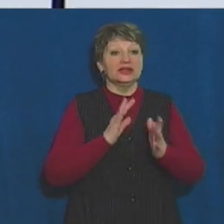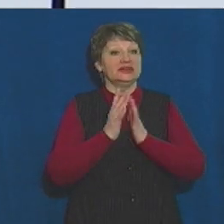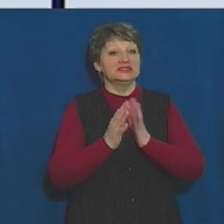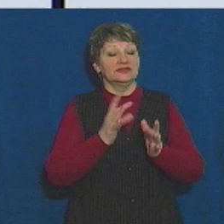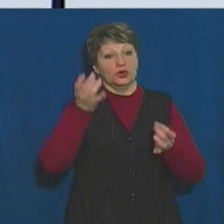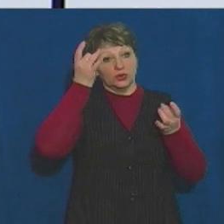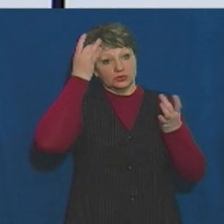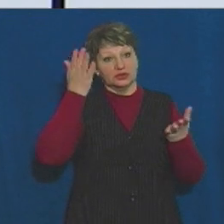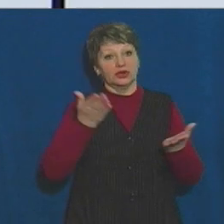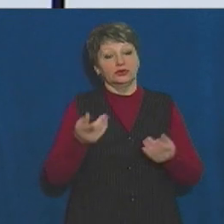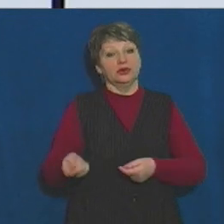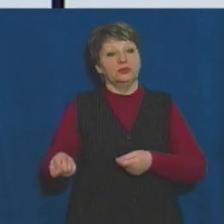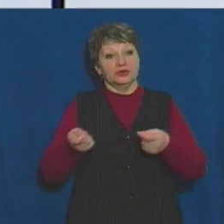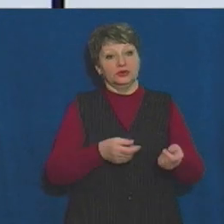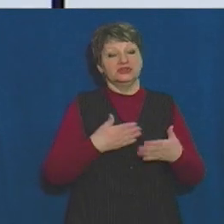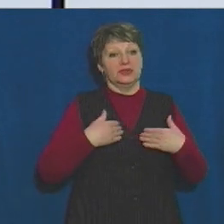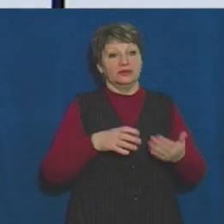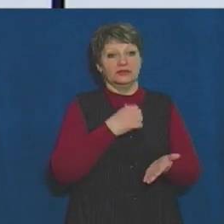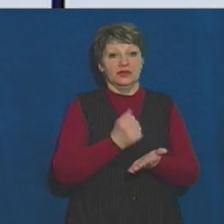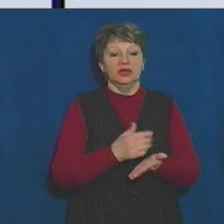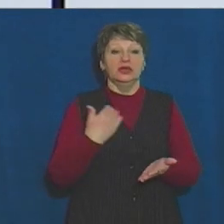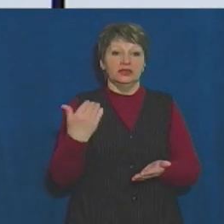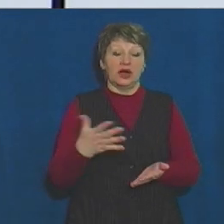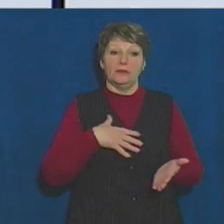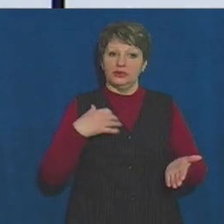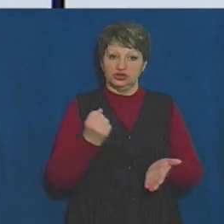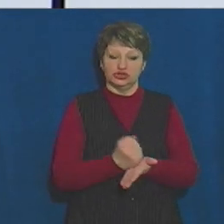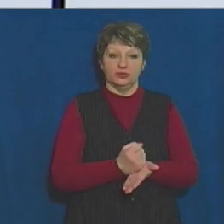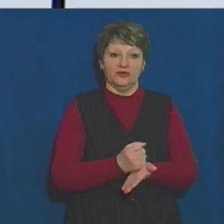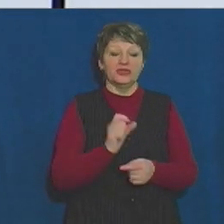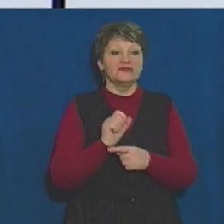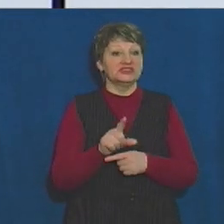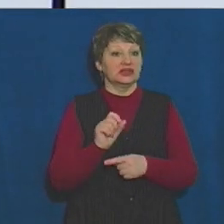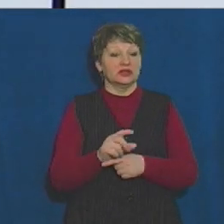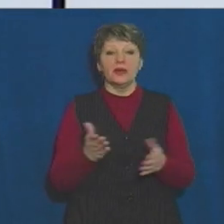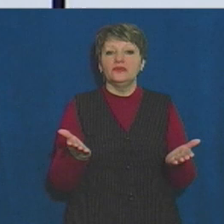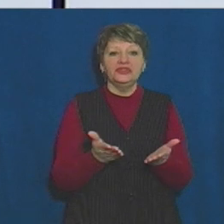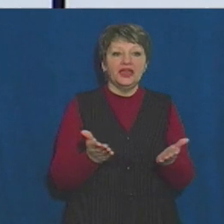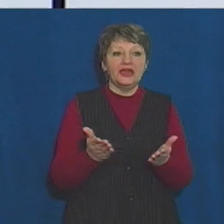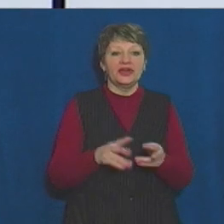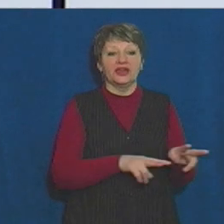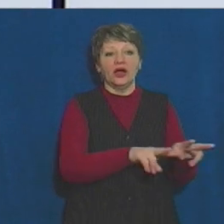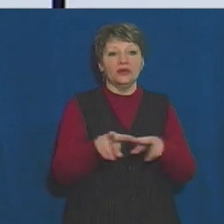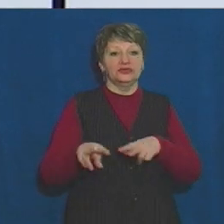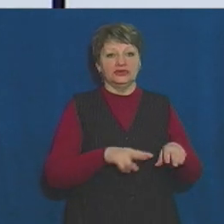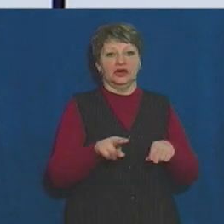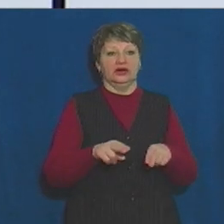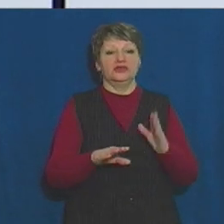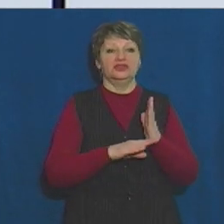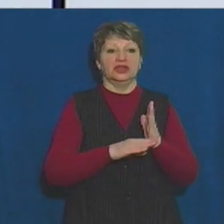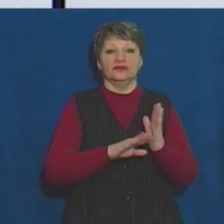привозять на затвердження, там принципова позиція начальника управління Олександра Миколаївича Дзюбенка, що ніяких монокультур у нас не повинно бути. Повинні